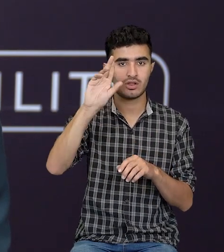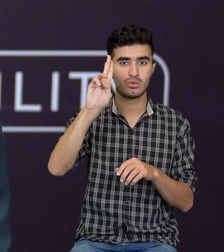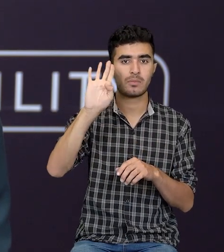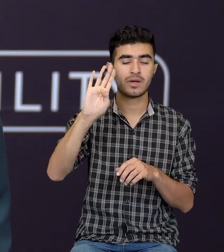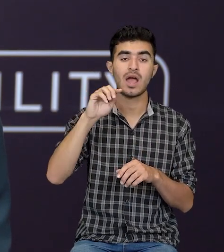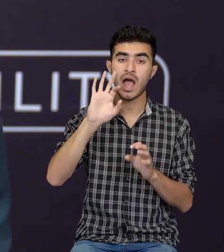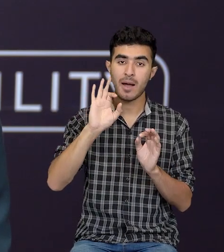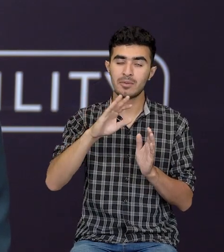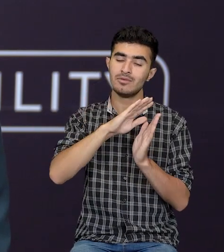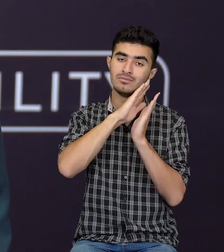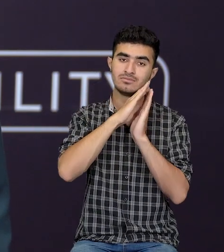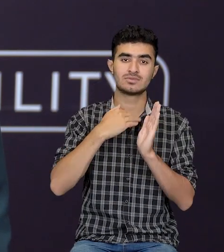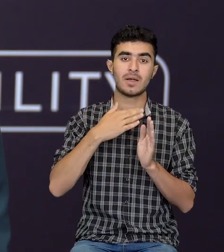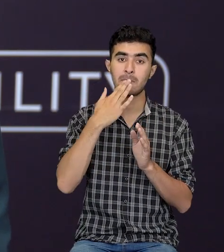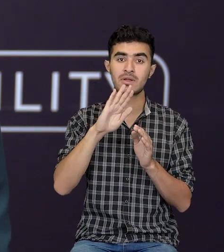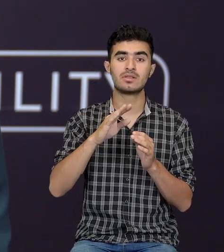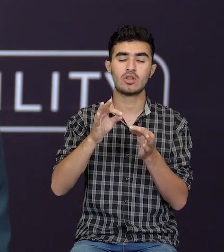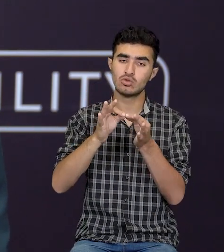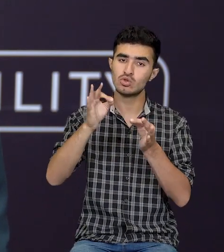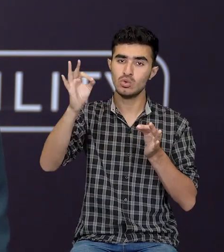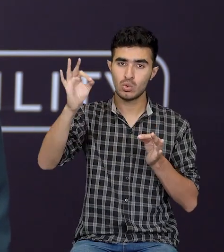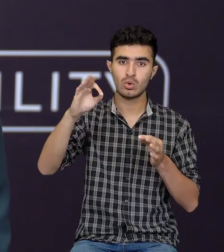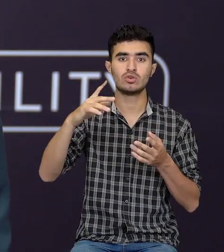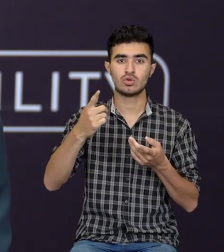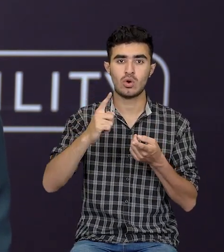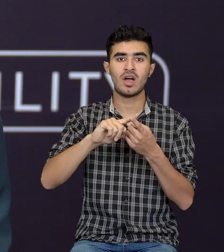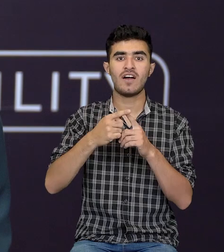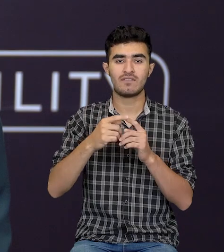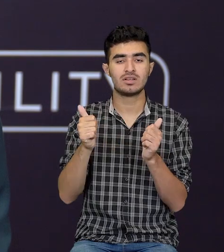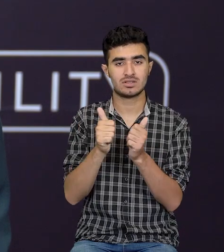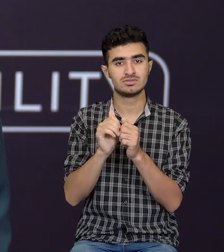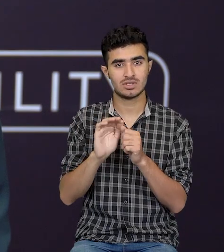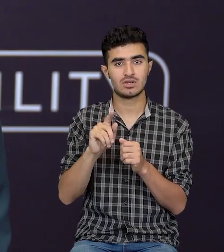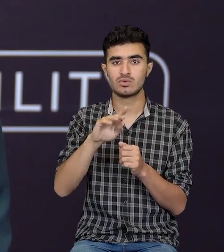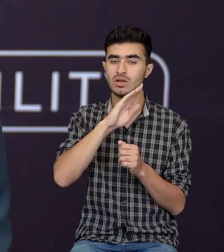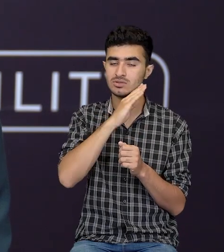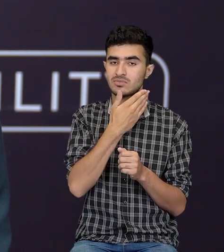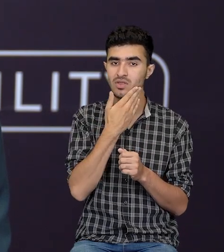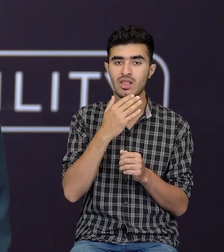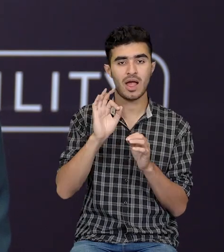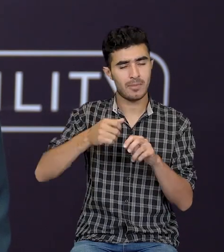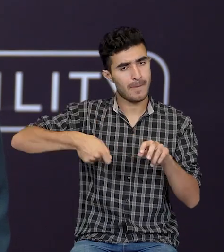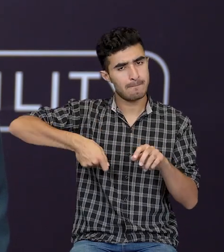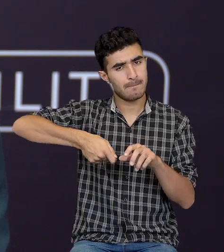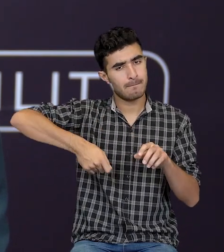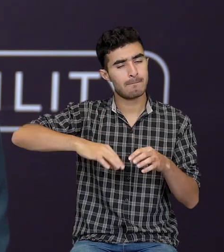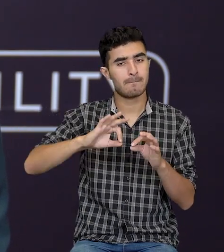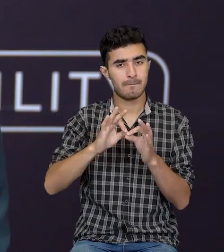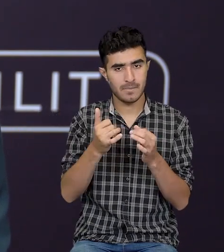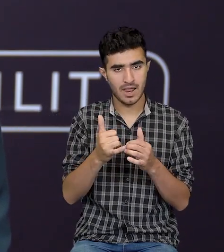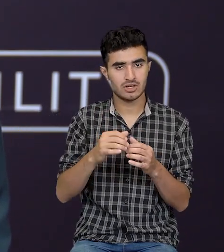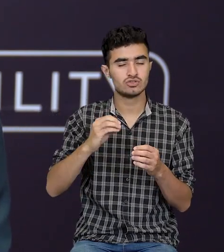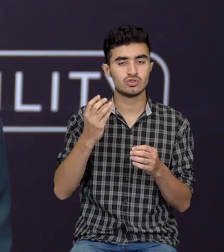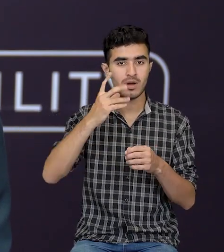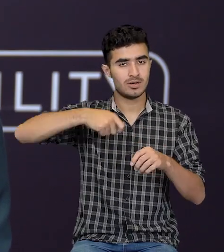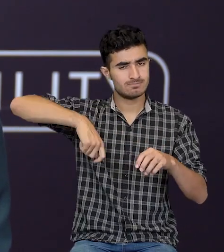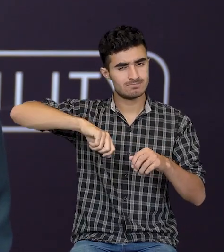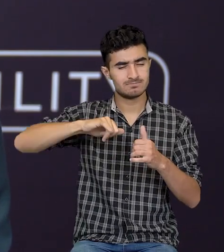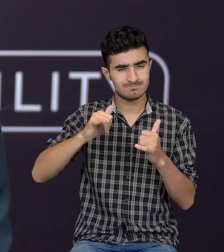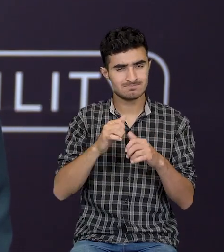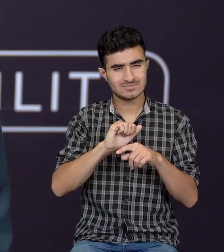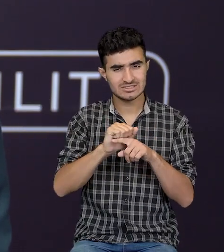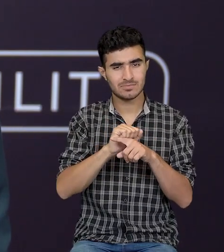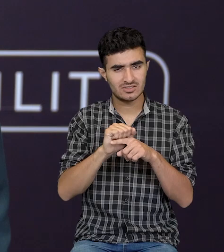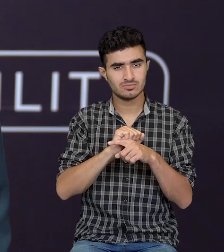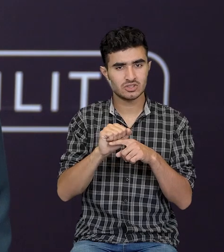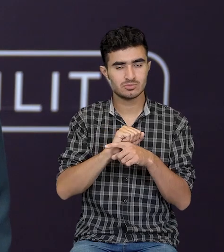कोविड था और मेरी जो टूर्नामेंट वगैरह होते थे, वही मैं खेलता था, क्योंकि फिर वालिद साहब की डेथ हो